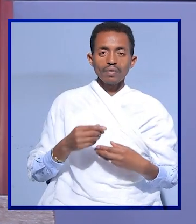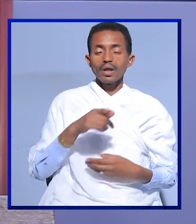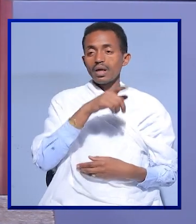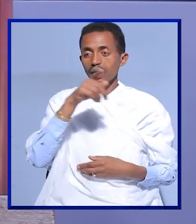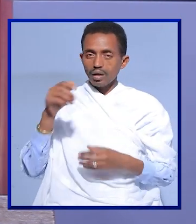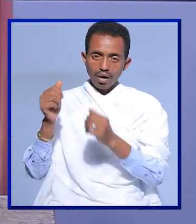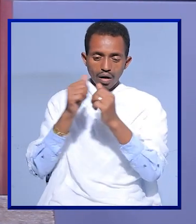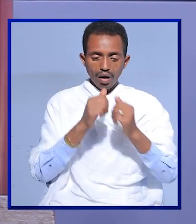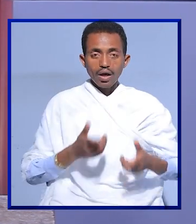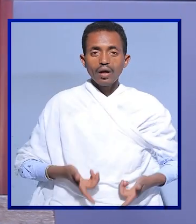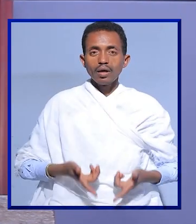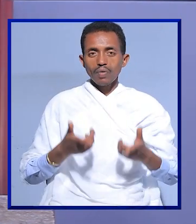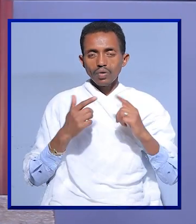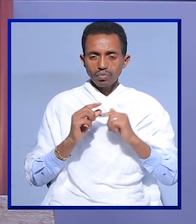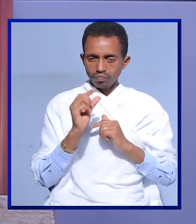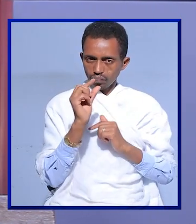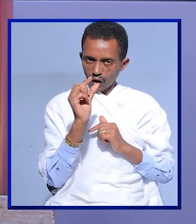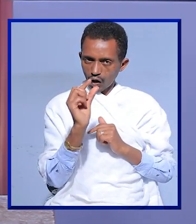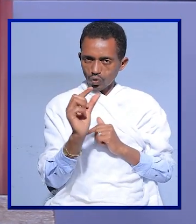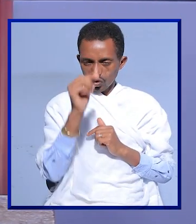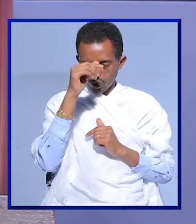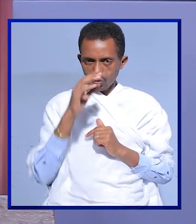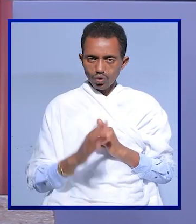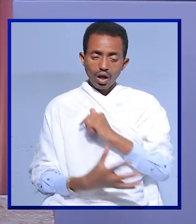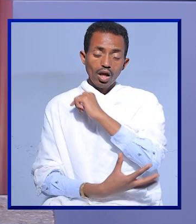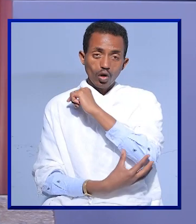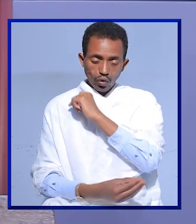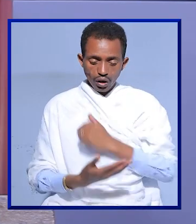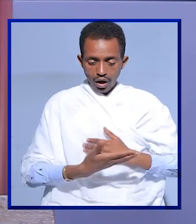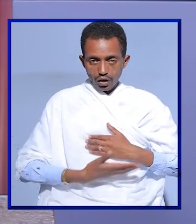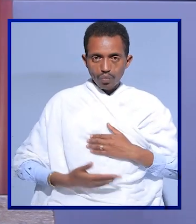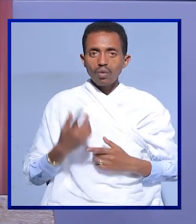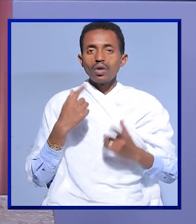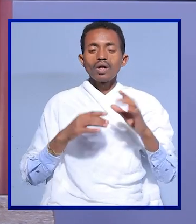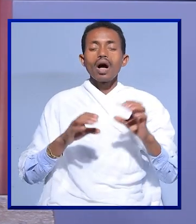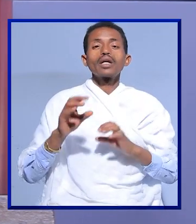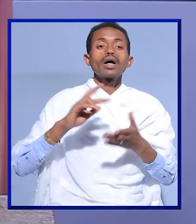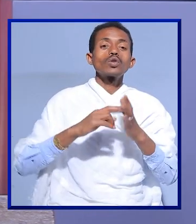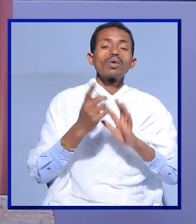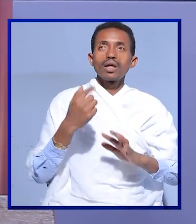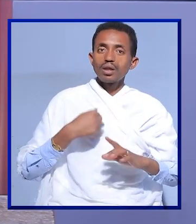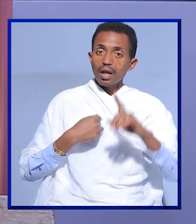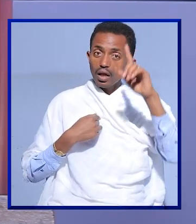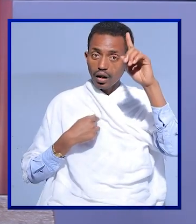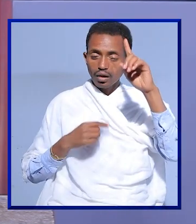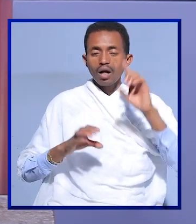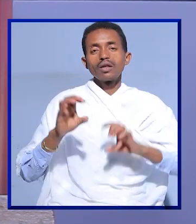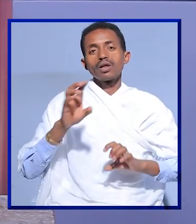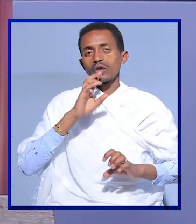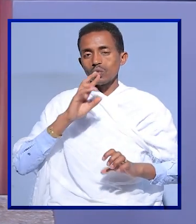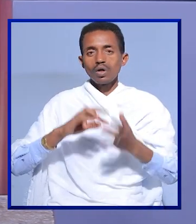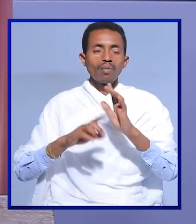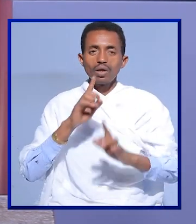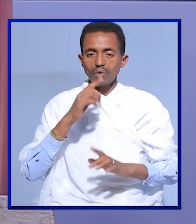ከእናንተ ጋራ ከሚኖሩት ለተናናሾቹ ለተራቡት ለተጠሙት አደረጋችሁ ማለት ለኔ